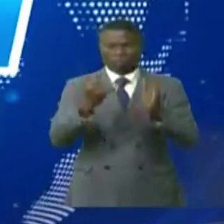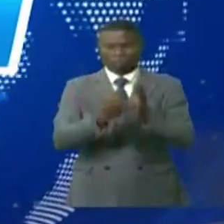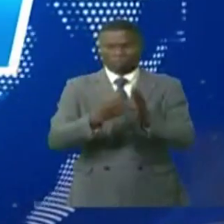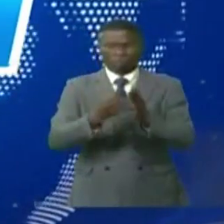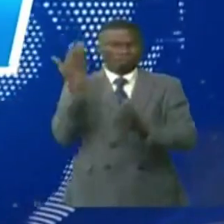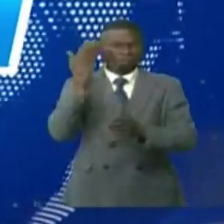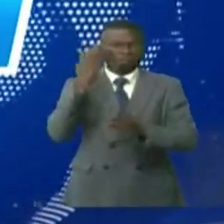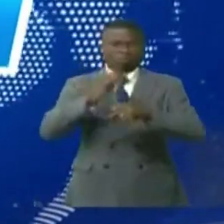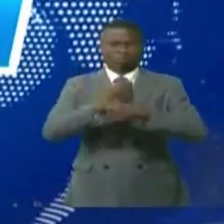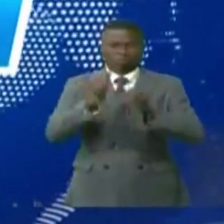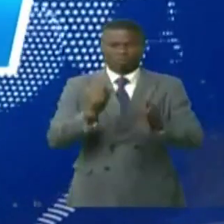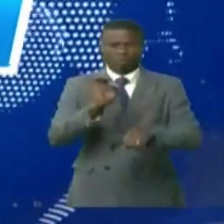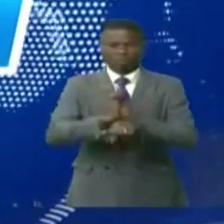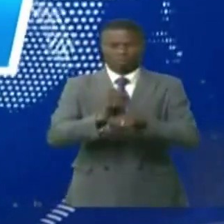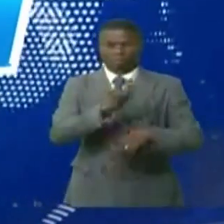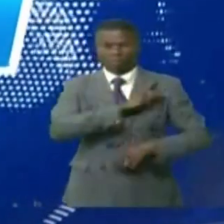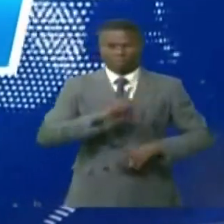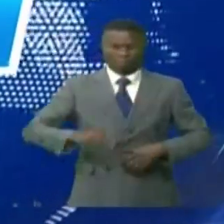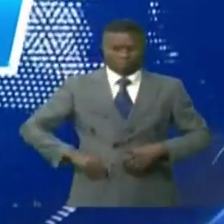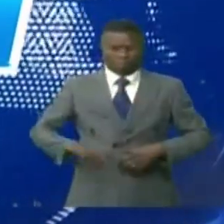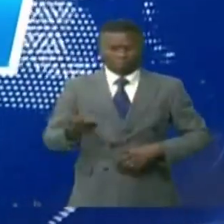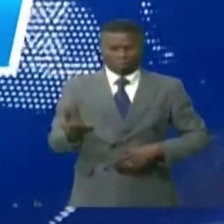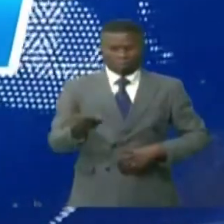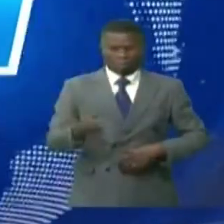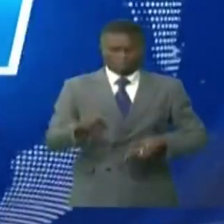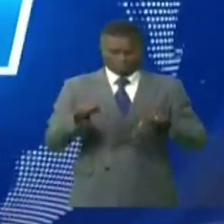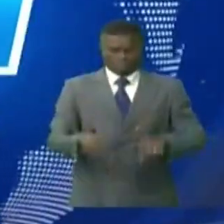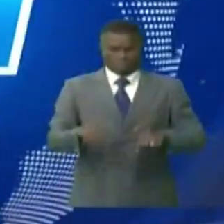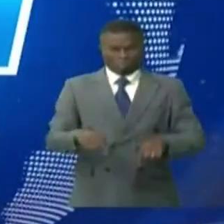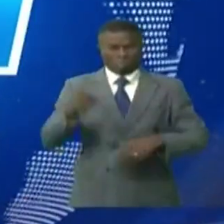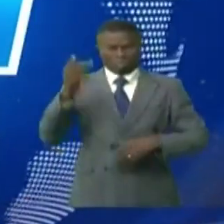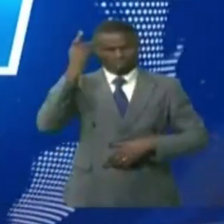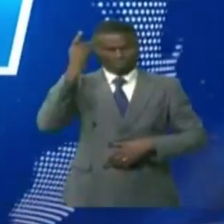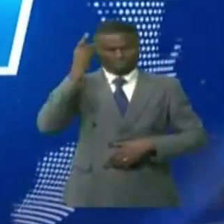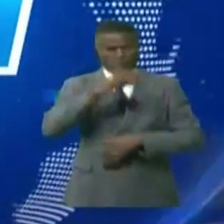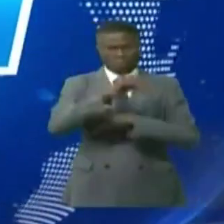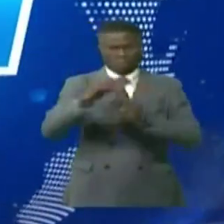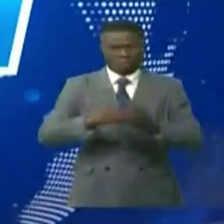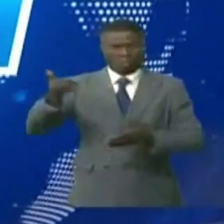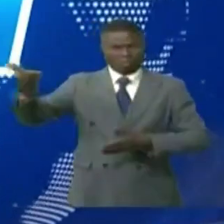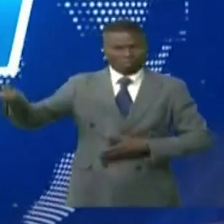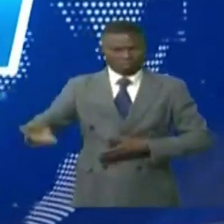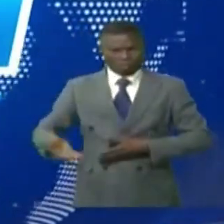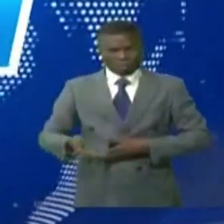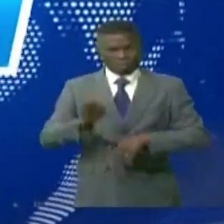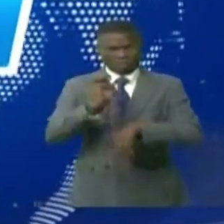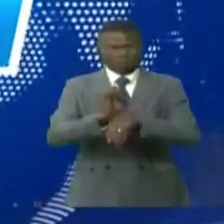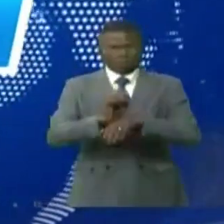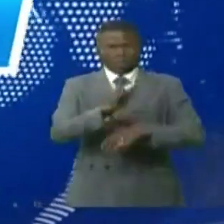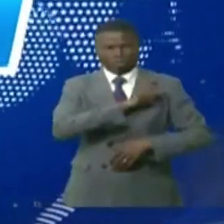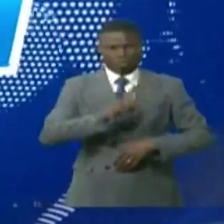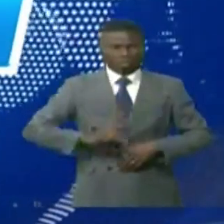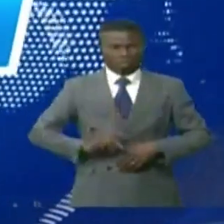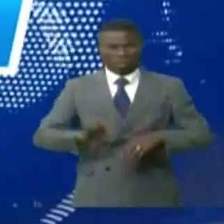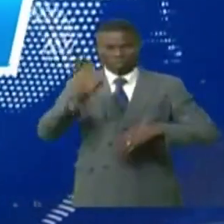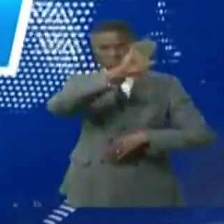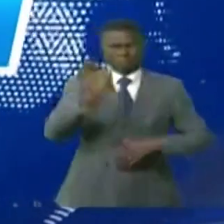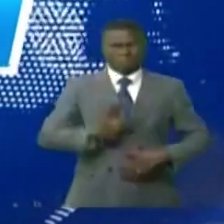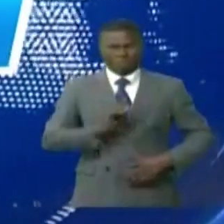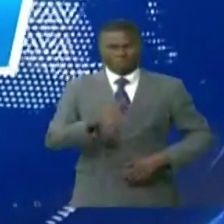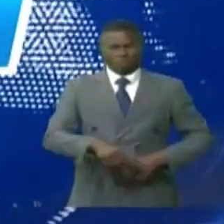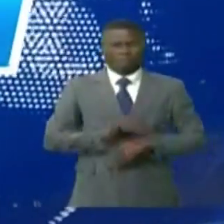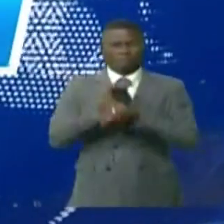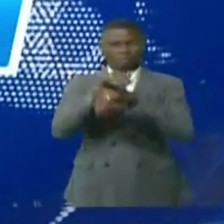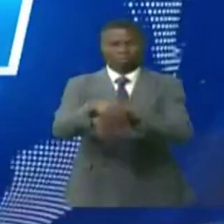père fondateur de l'église kimbanguiste Simon Kimbangu. Aujourd'hui à Kinshasa, au centre d'accueil de cette église à Kassavubu, les fidèles ont